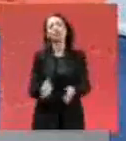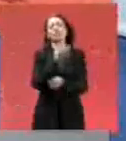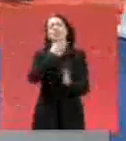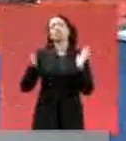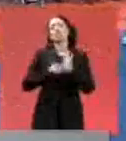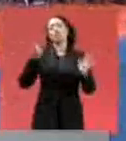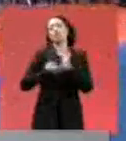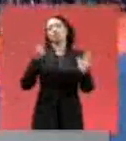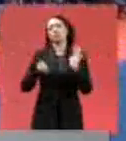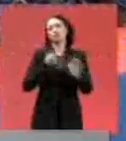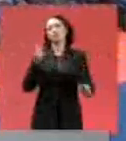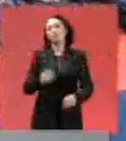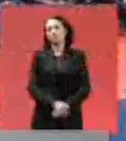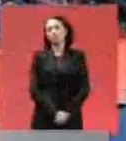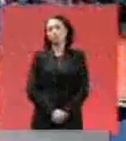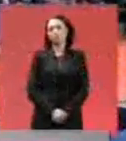φορές.